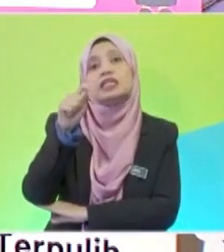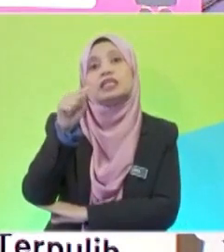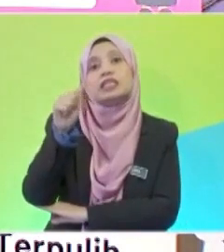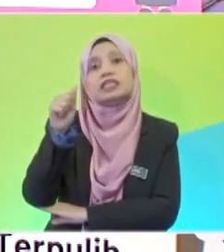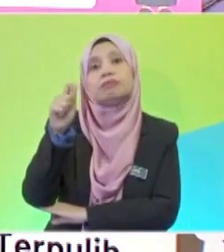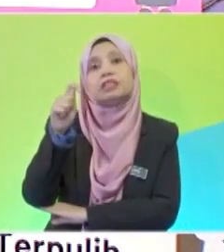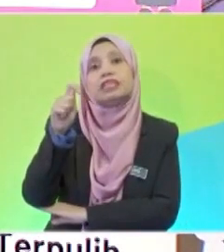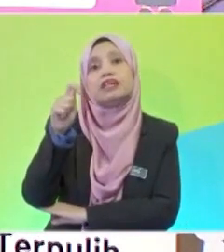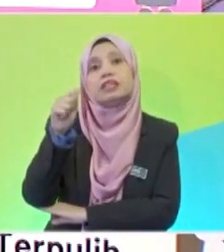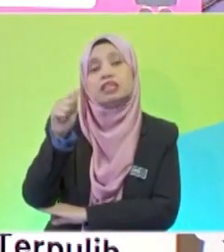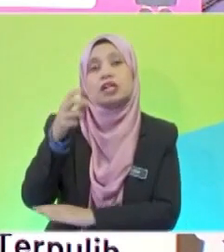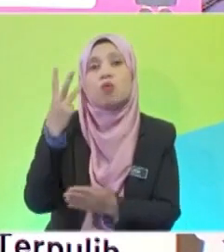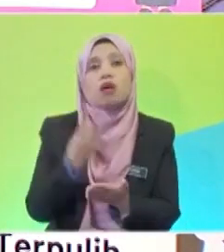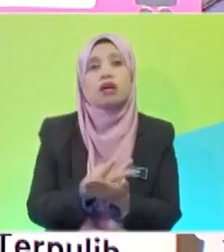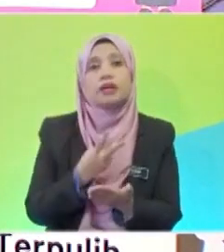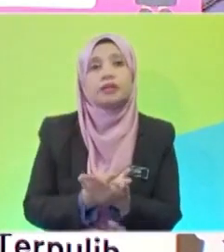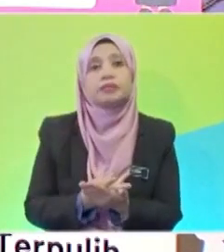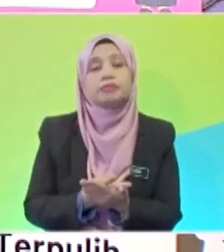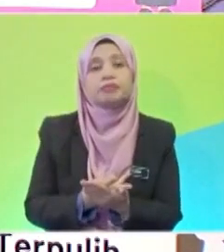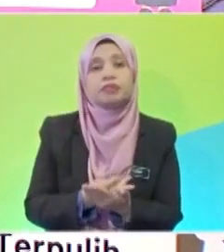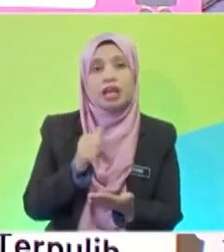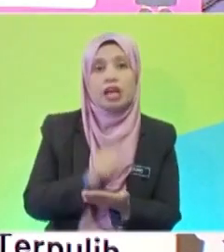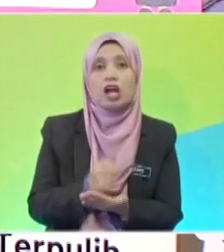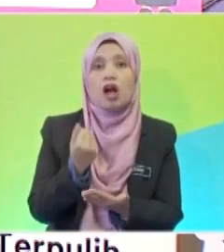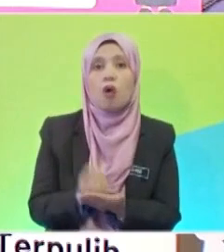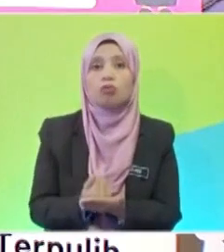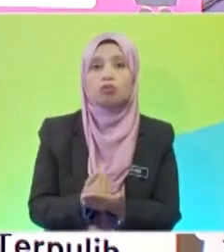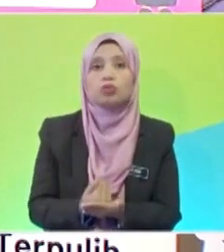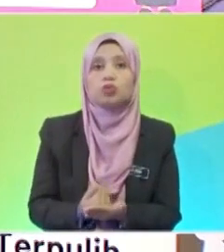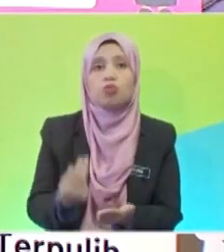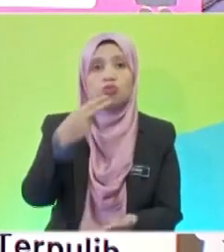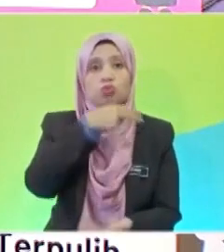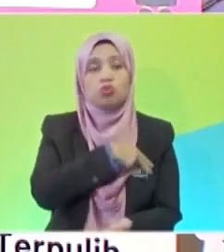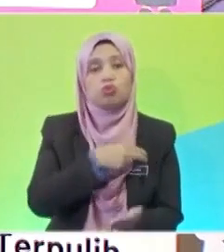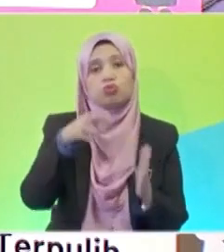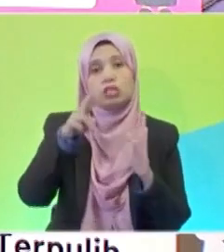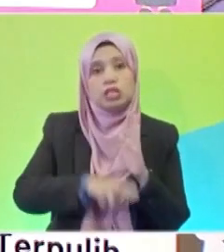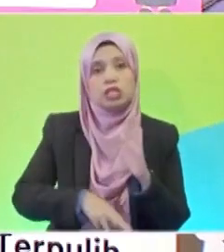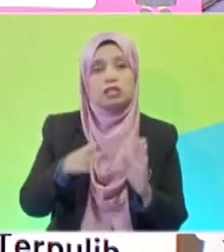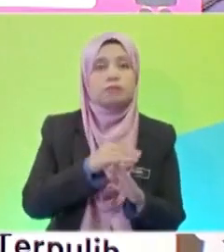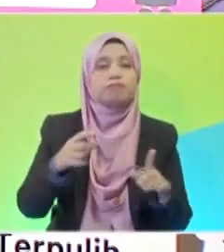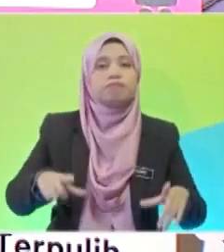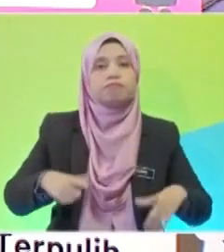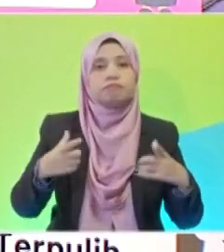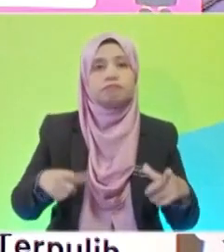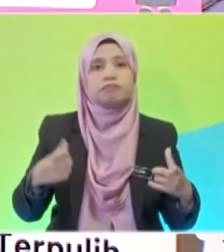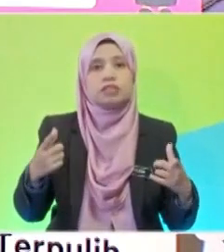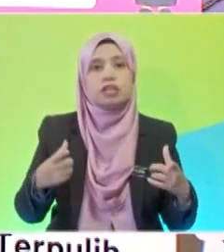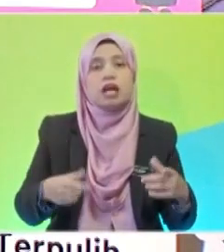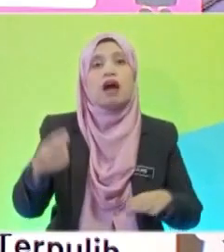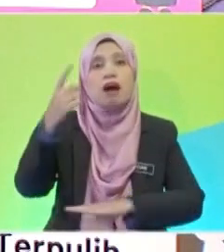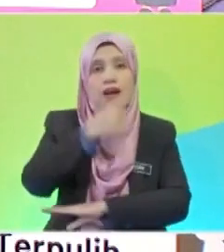belajar pelbagai format. Okey, penyata keuangan, akaun pendangan untung rugi, penyata kedudukan keuangan, akaun pengasingan untung rugi dan sebagainya. Tapi pada hari